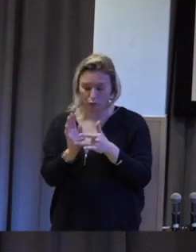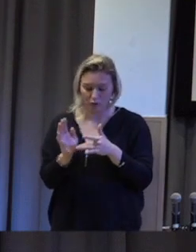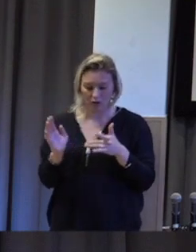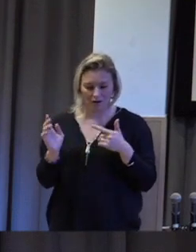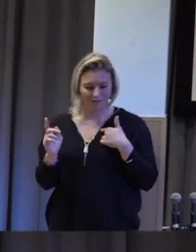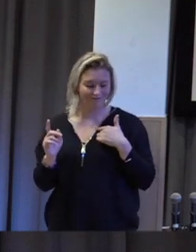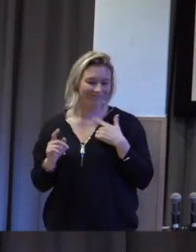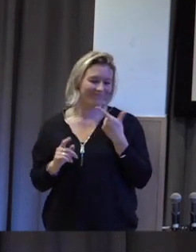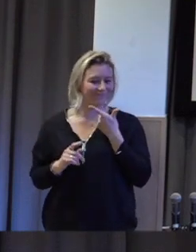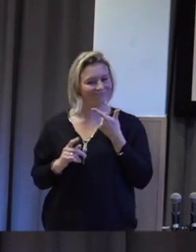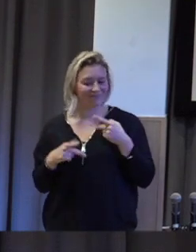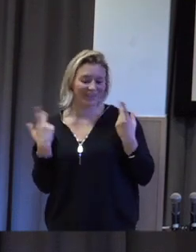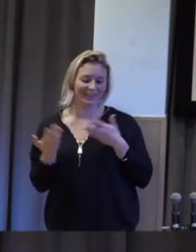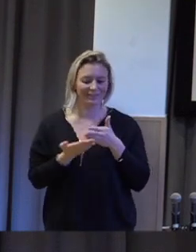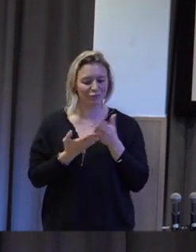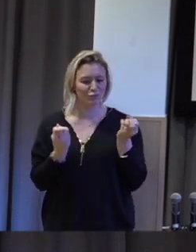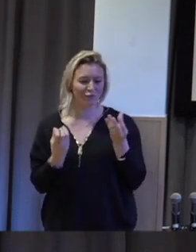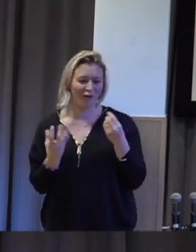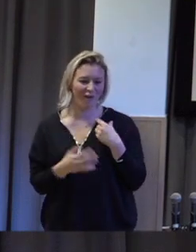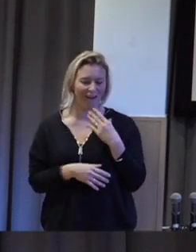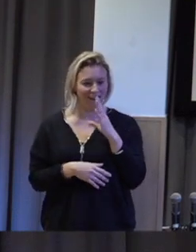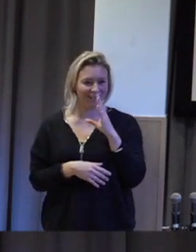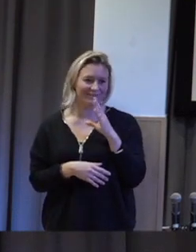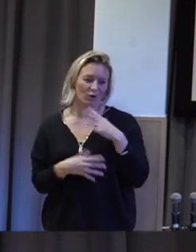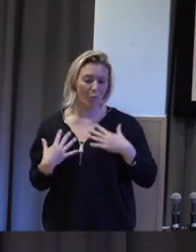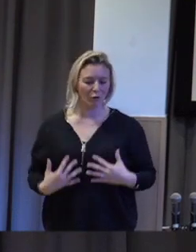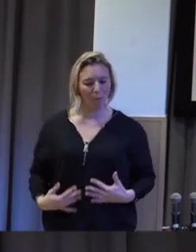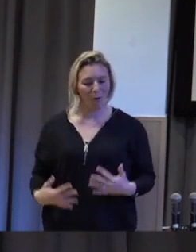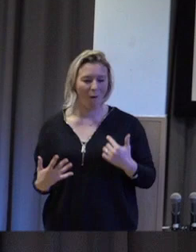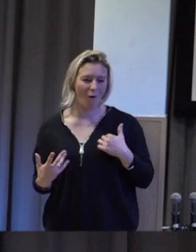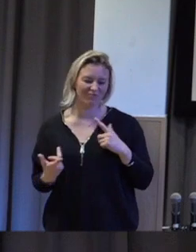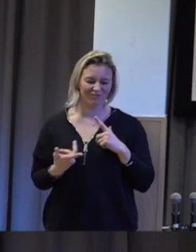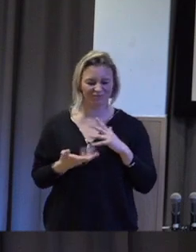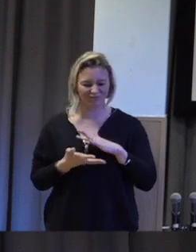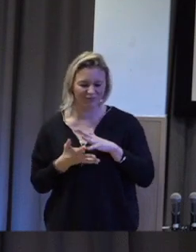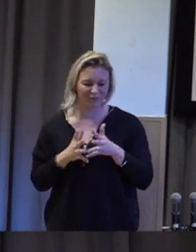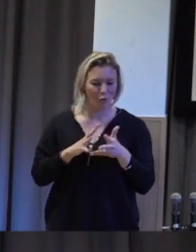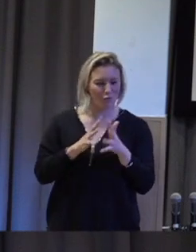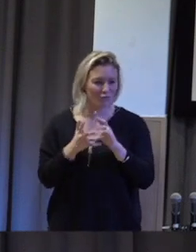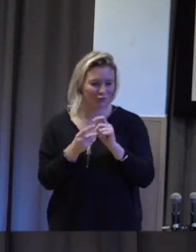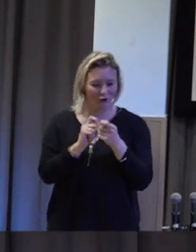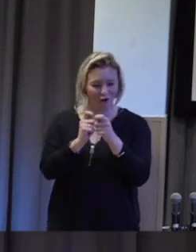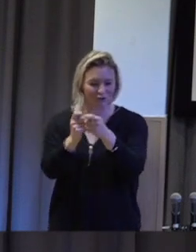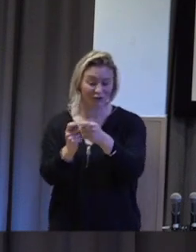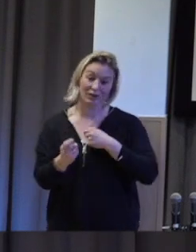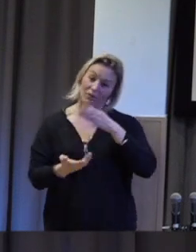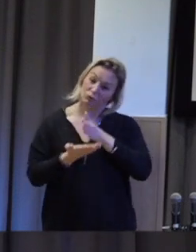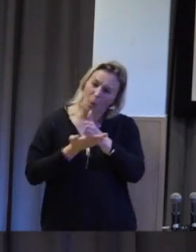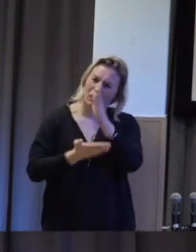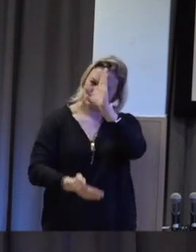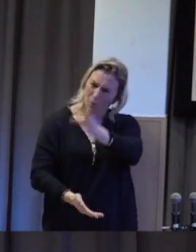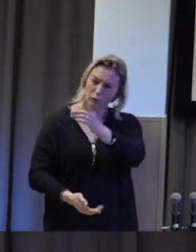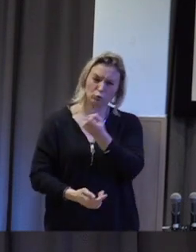On change de comportement au fur et à mesure que notre humeur change. Et aussi, selon notre